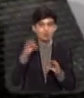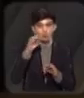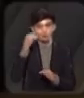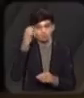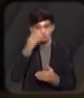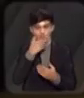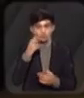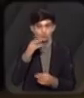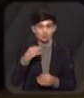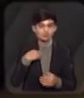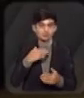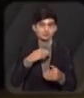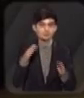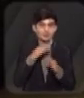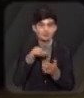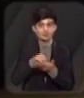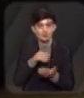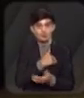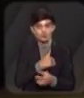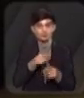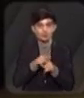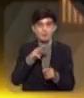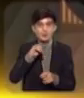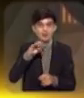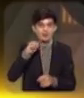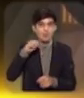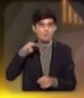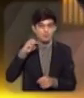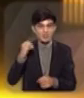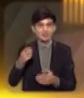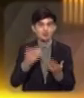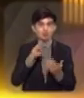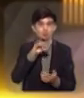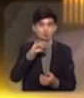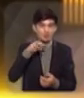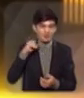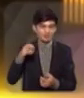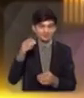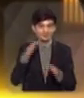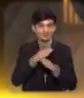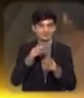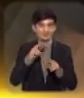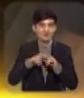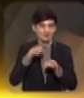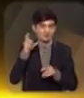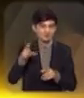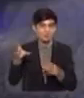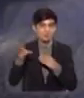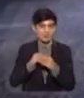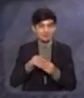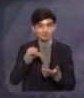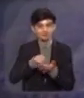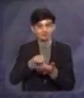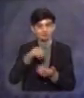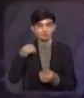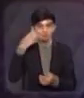әнші болуға құмармын дейді. Орайы келіп сәті түссе Мейрамбек Беспаев, Нұрлан Өнербаев сияқты талант иелерімен бір сахнада ән айтуда